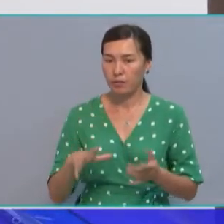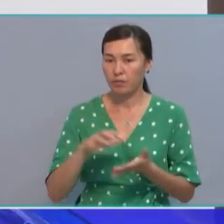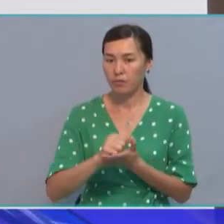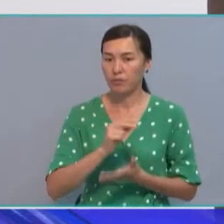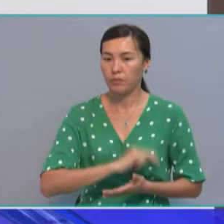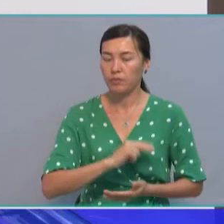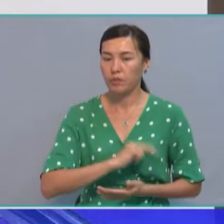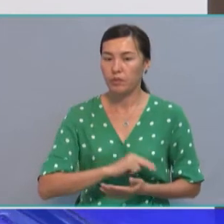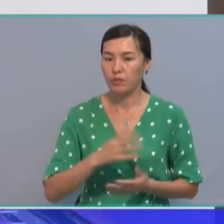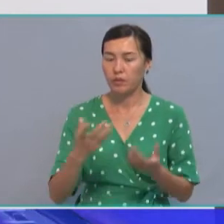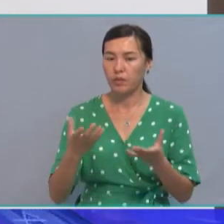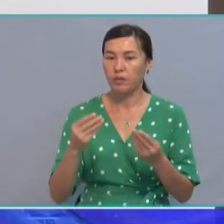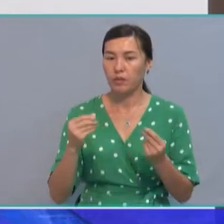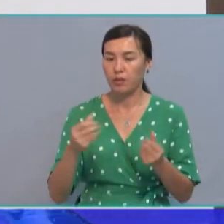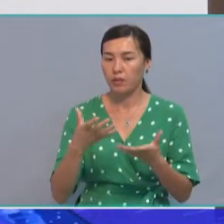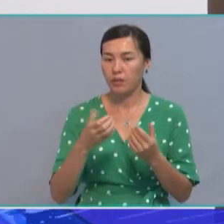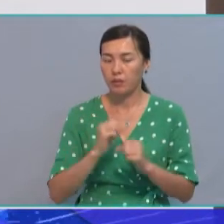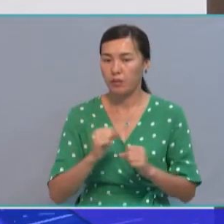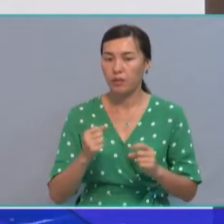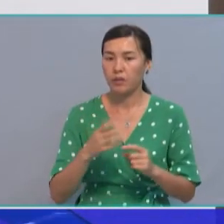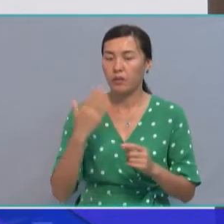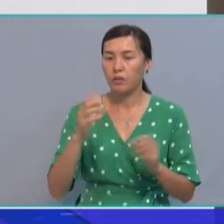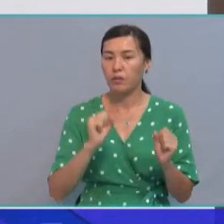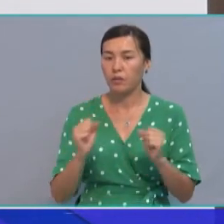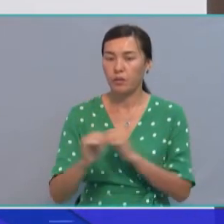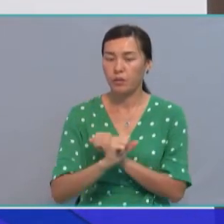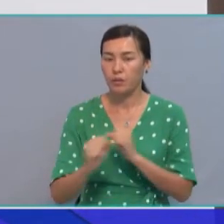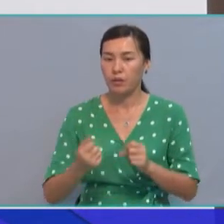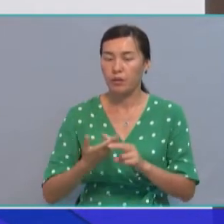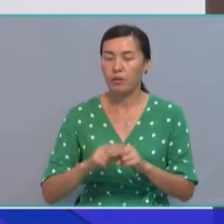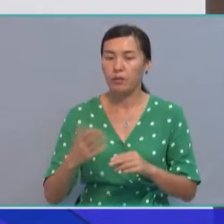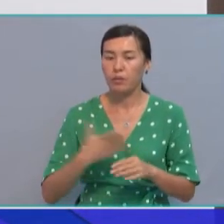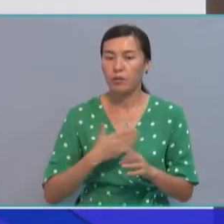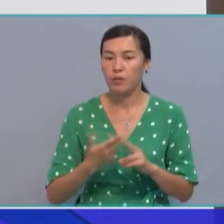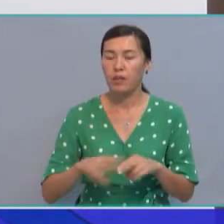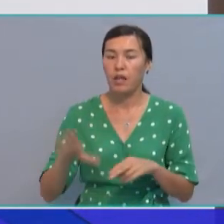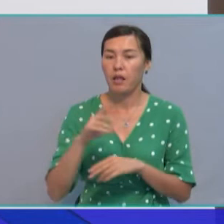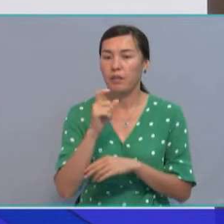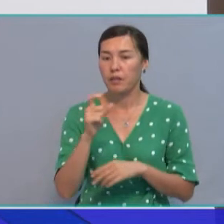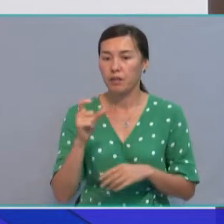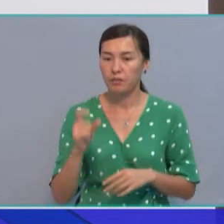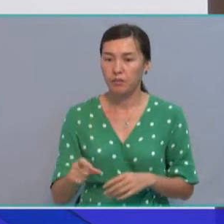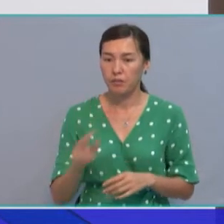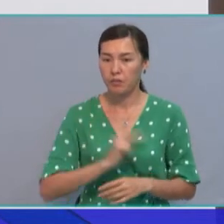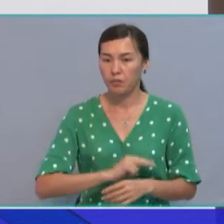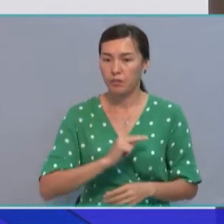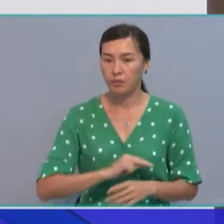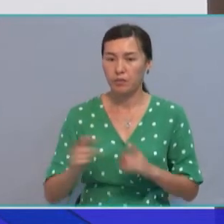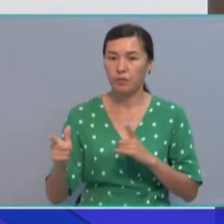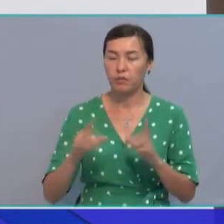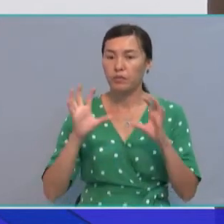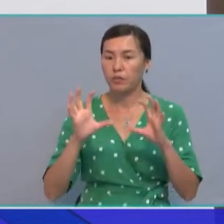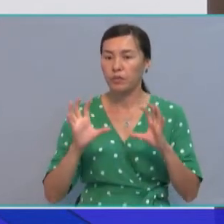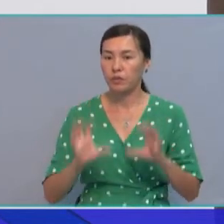жалдамалы жұмыс істейді дағыны ақшасын төлемей қуып жүрсе ертең оны қорғай алмаймыз. Сондықтан бізге осылардың бәрін адамдардың жұмыс жасаушылардың